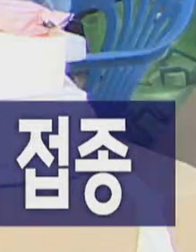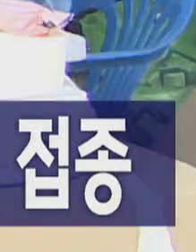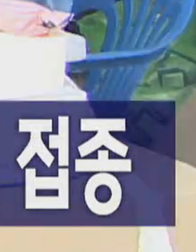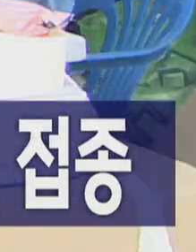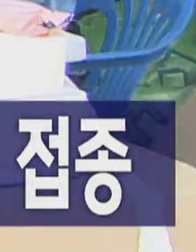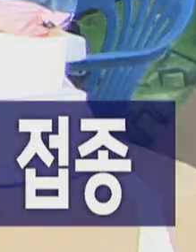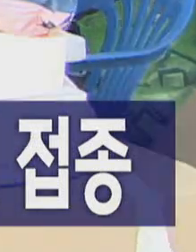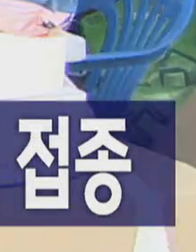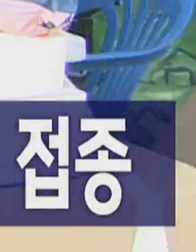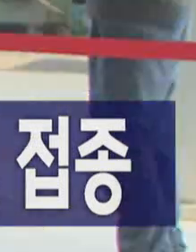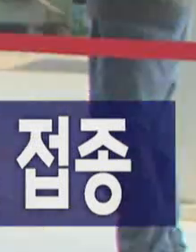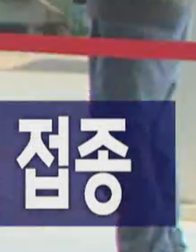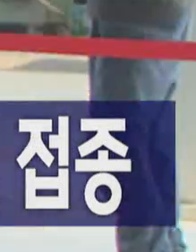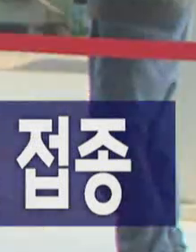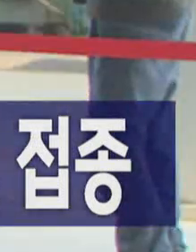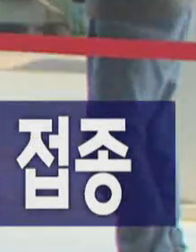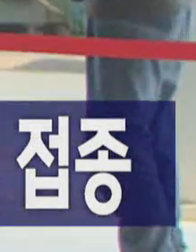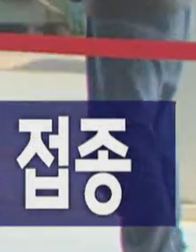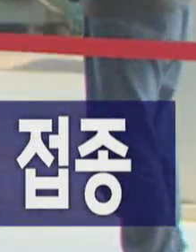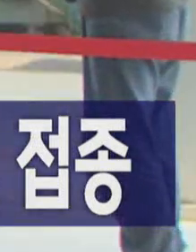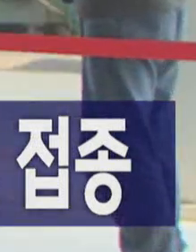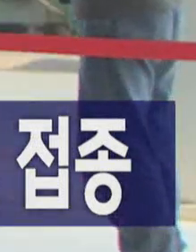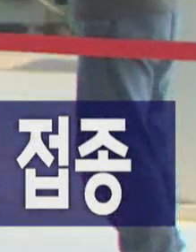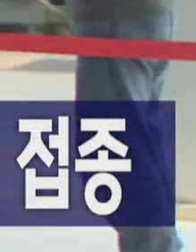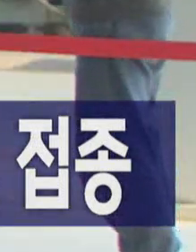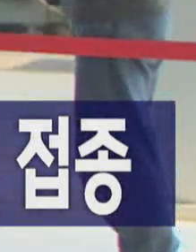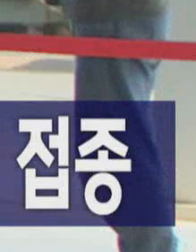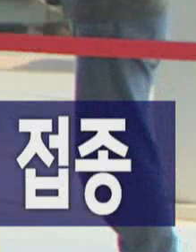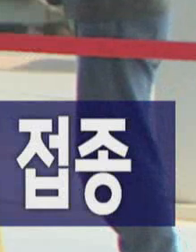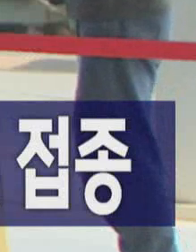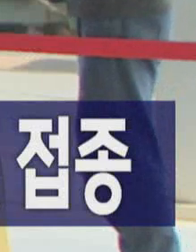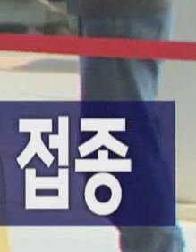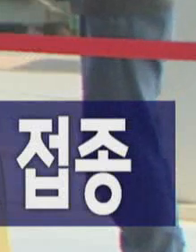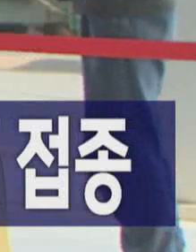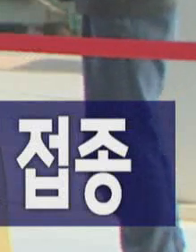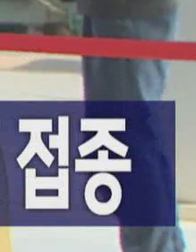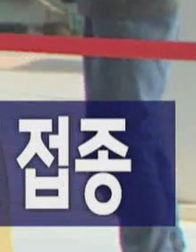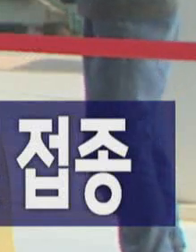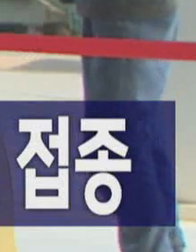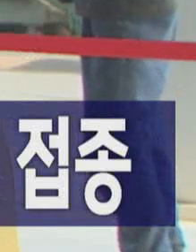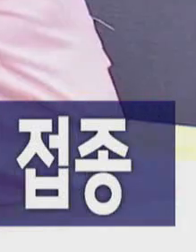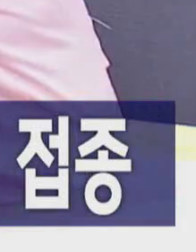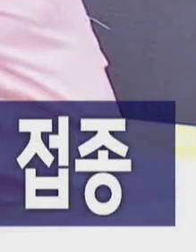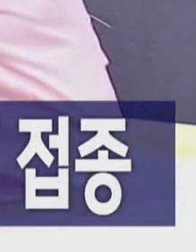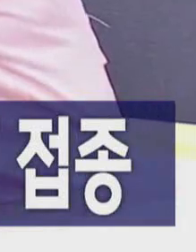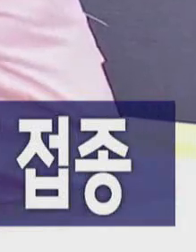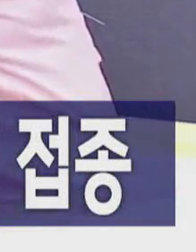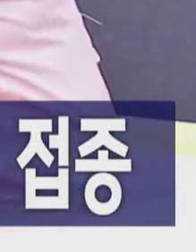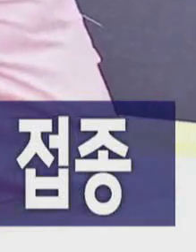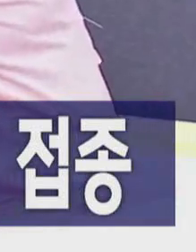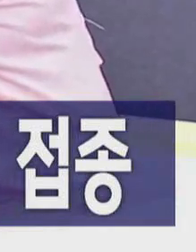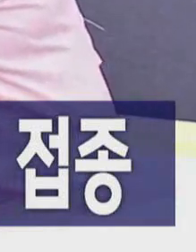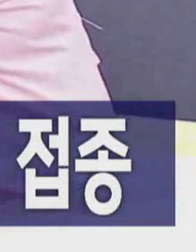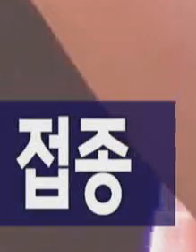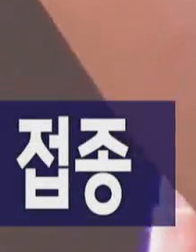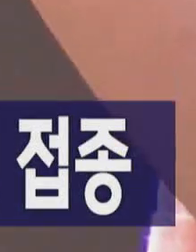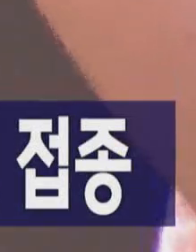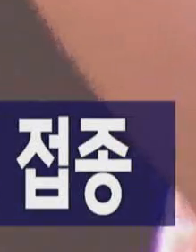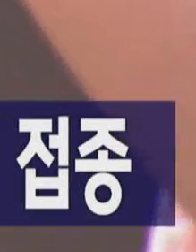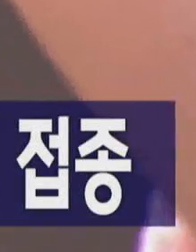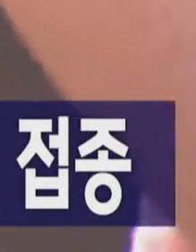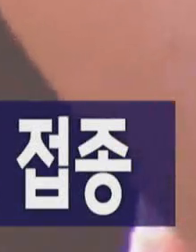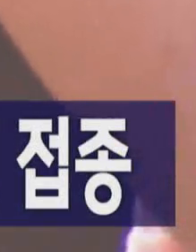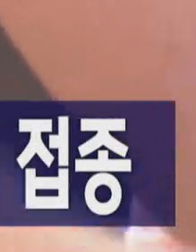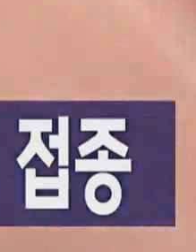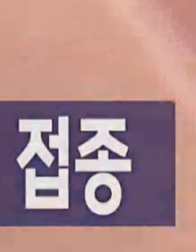여파가 심상치 않습니다. 혹시라도 숨어있는 무증상자의 확진자를 찾기 위해서 전남 첫 예방접종은